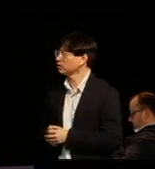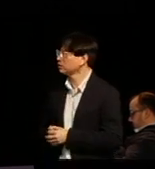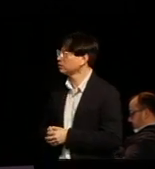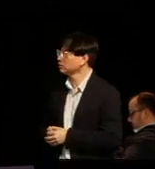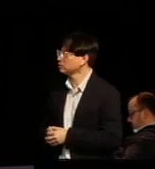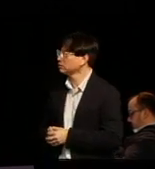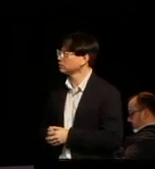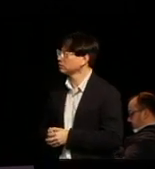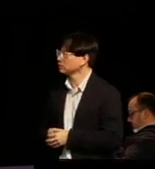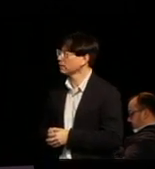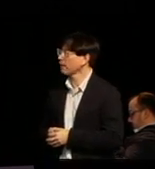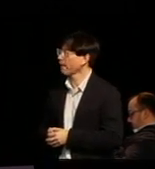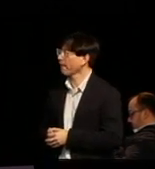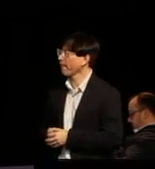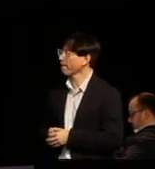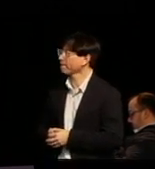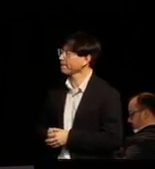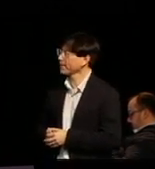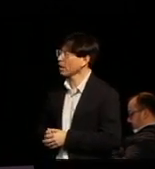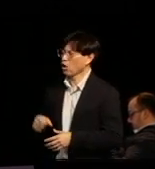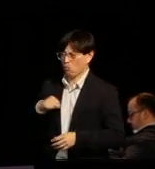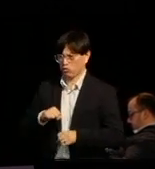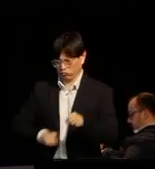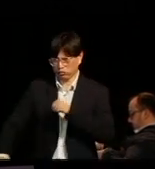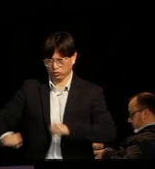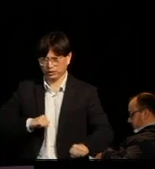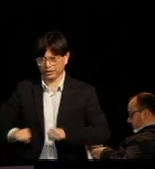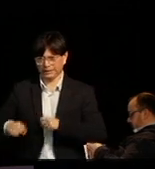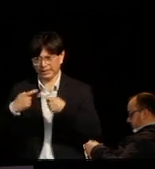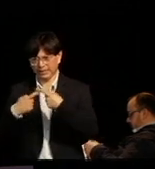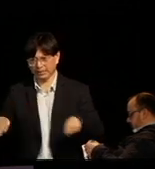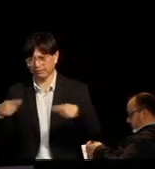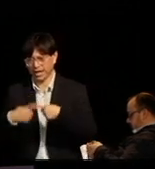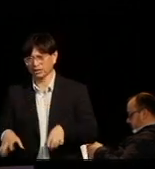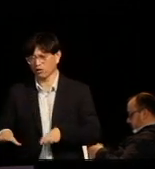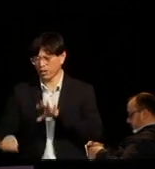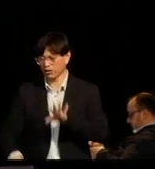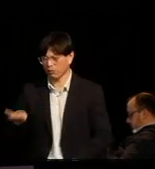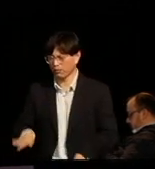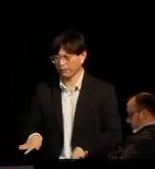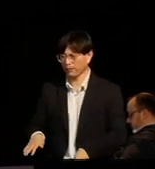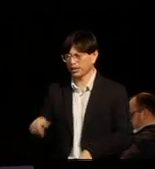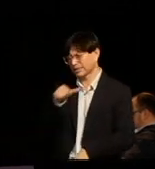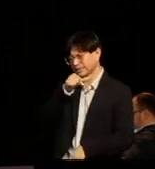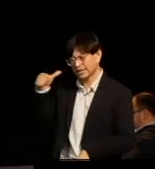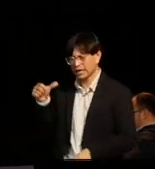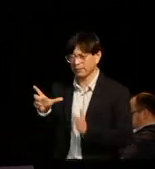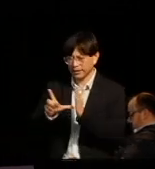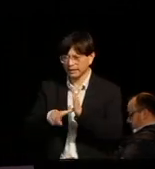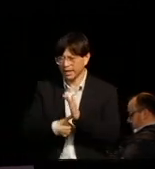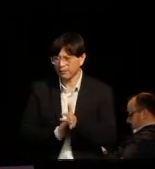più personale che può essere gestita anche in modo diverso perché un bambino ha bisogno di più tempo ma un bambino ha bisogno di meno